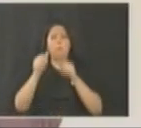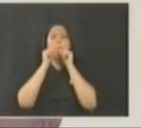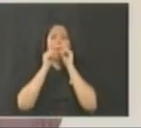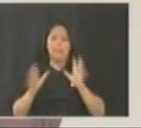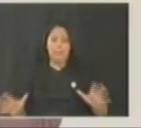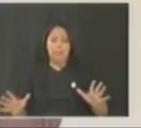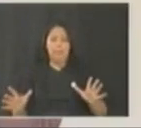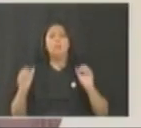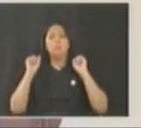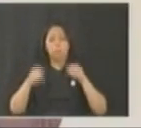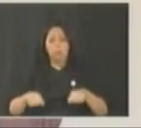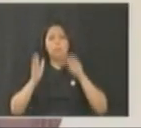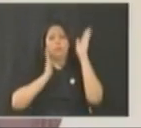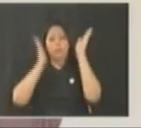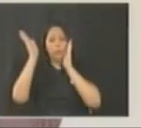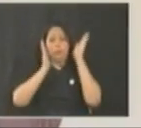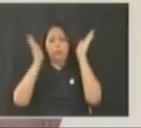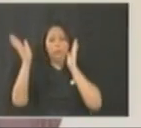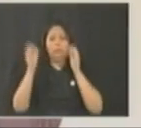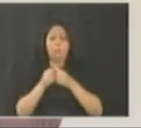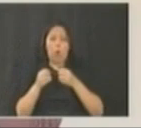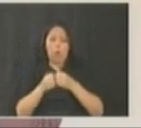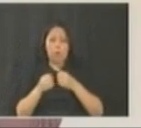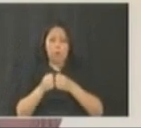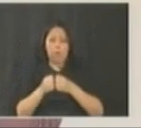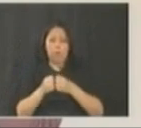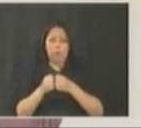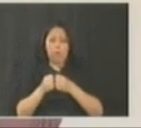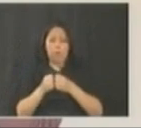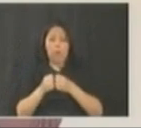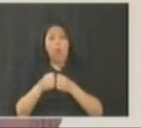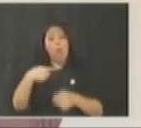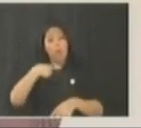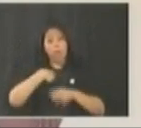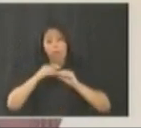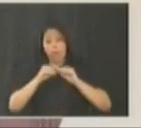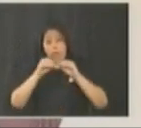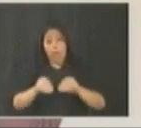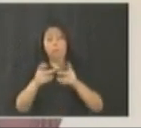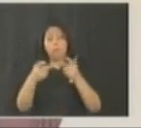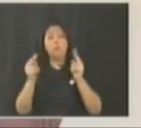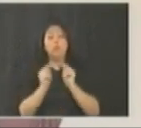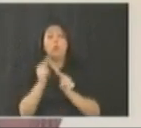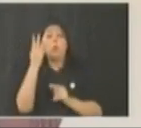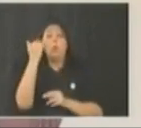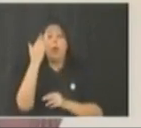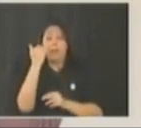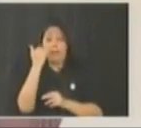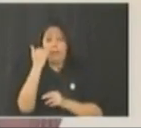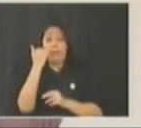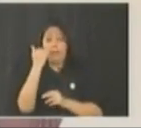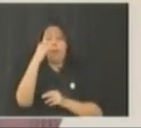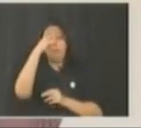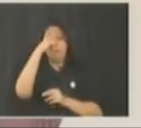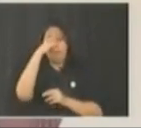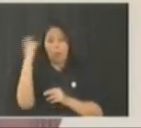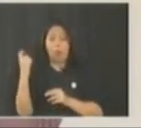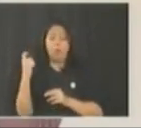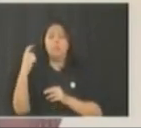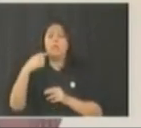Tayo ay nasa posisyong ito dahil hindi natin matalikuran ang tawag